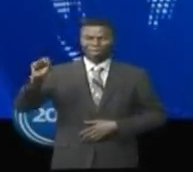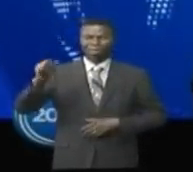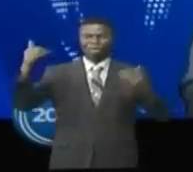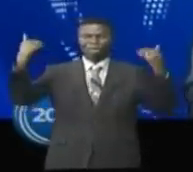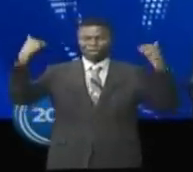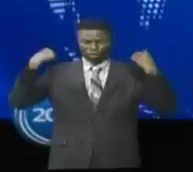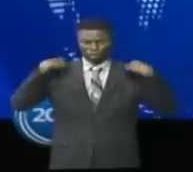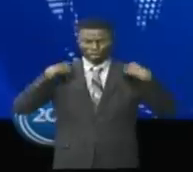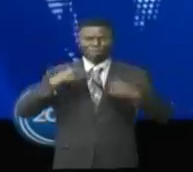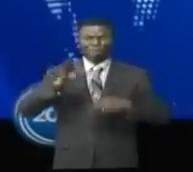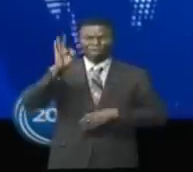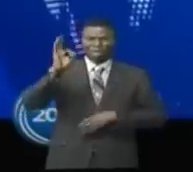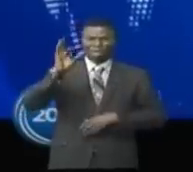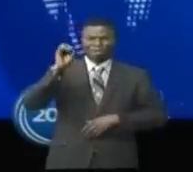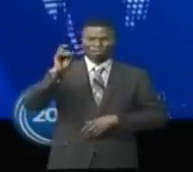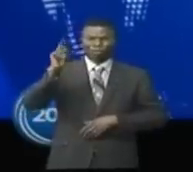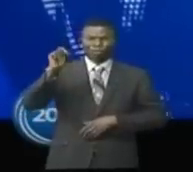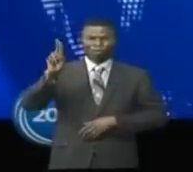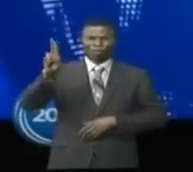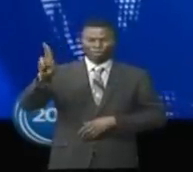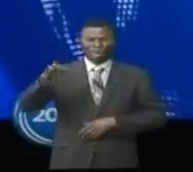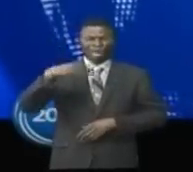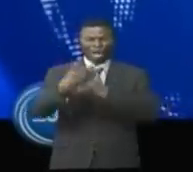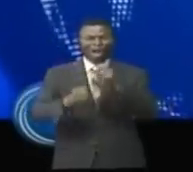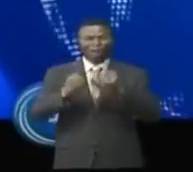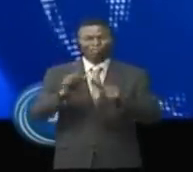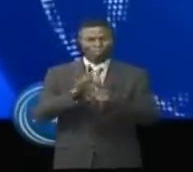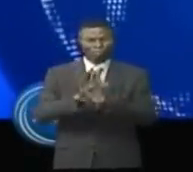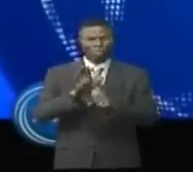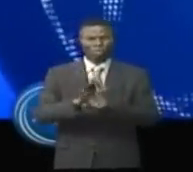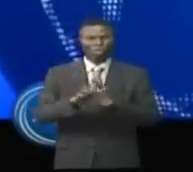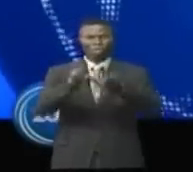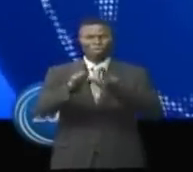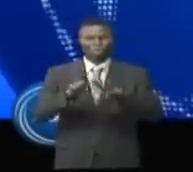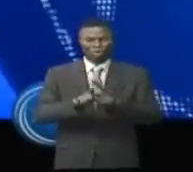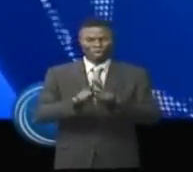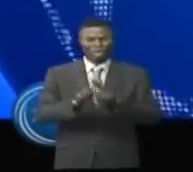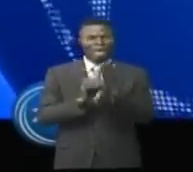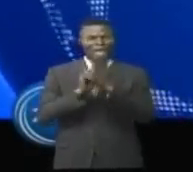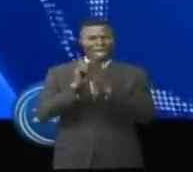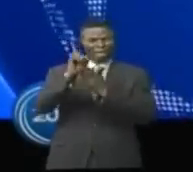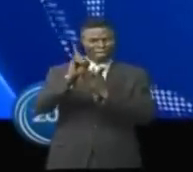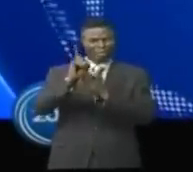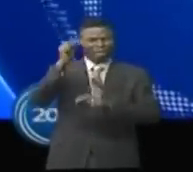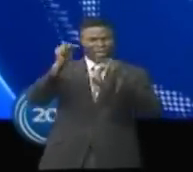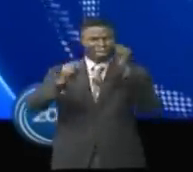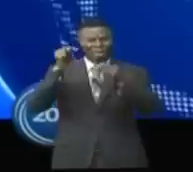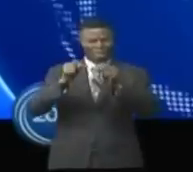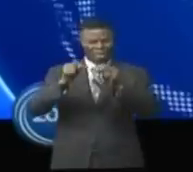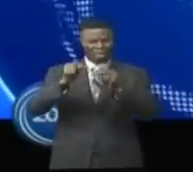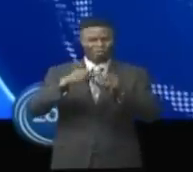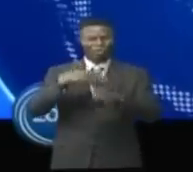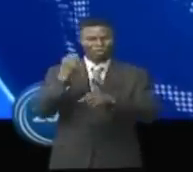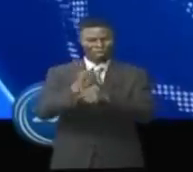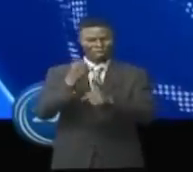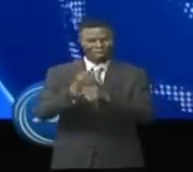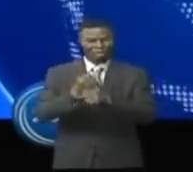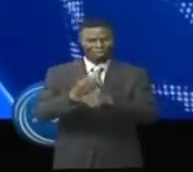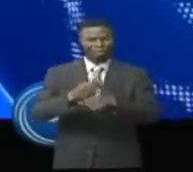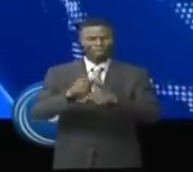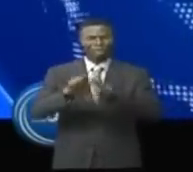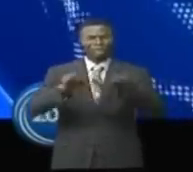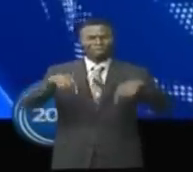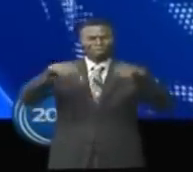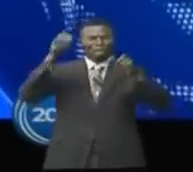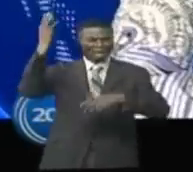fait beaucoup d'efforts et a remonté les niveaux de mobilisation. Tenez,